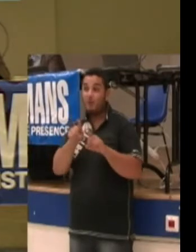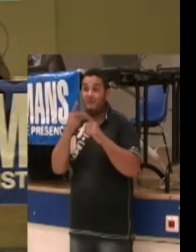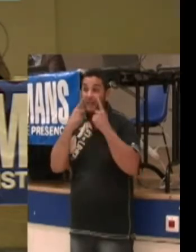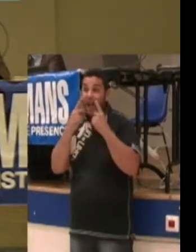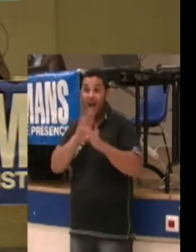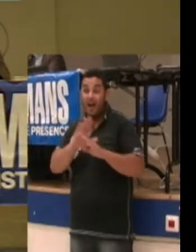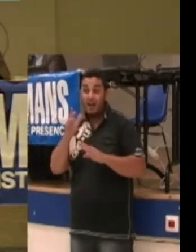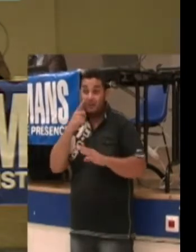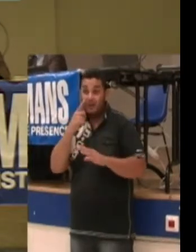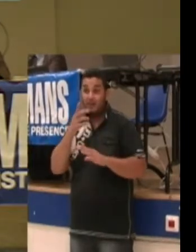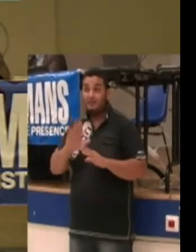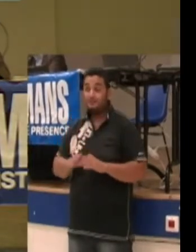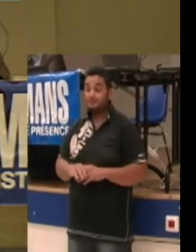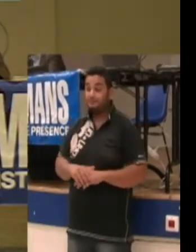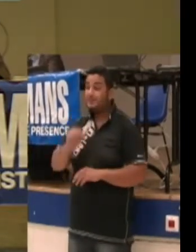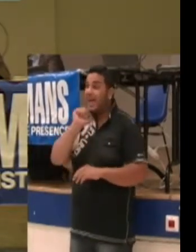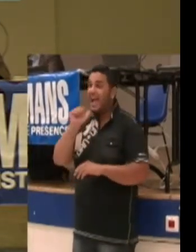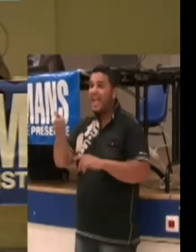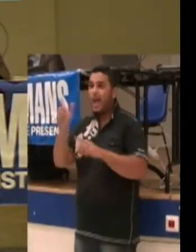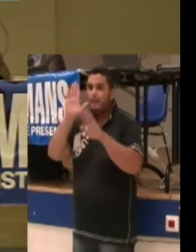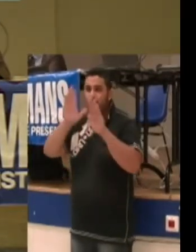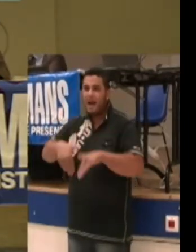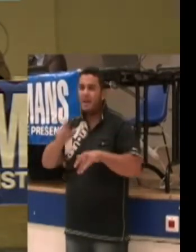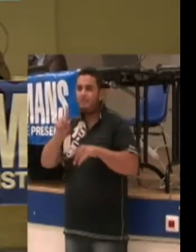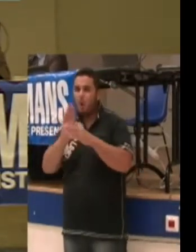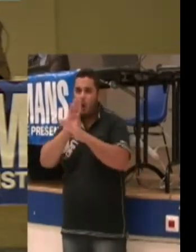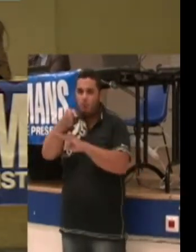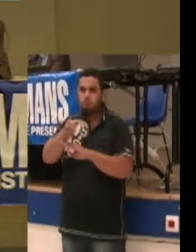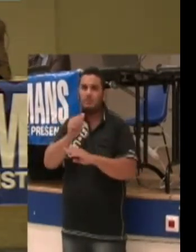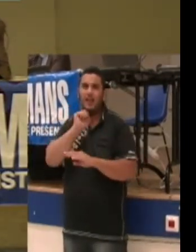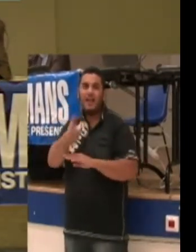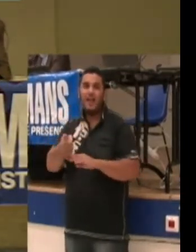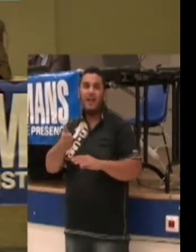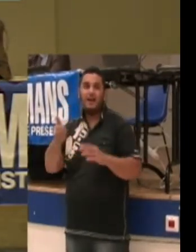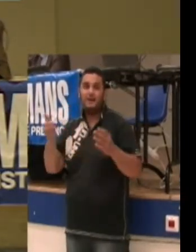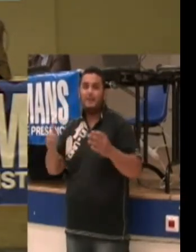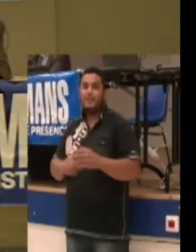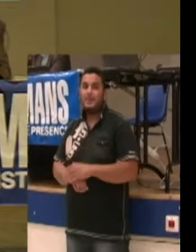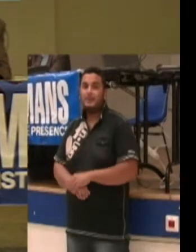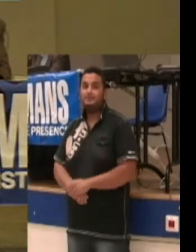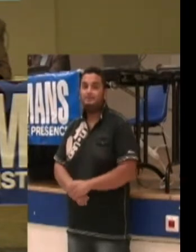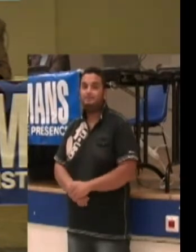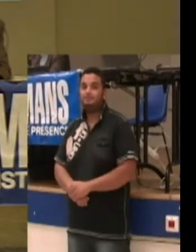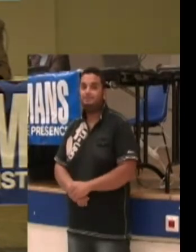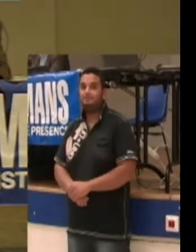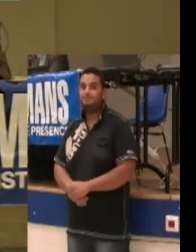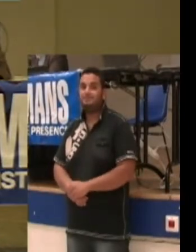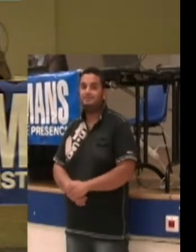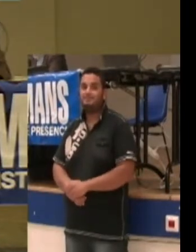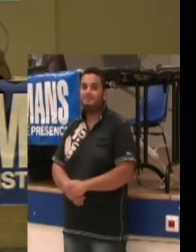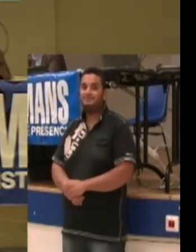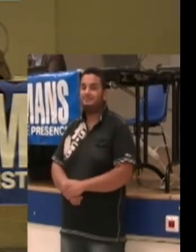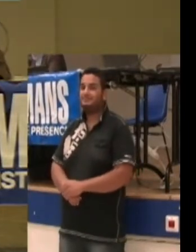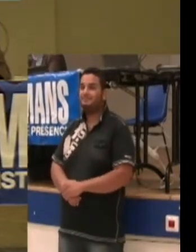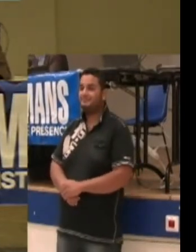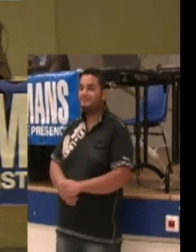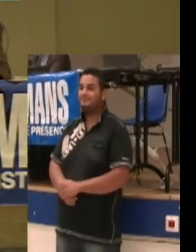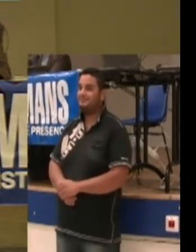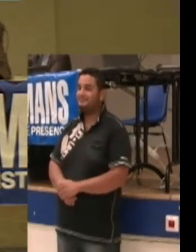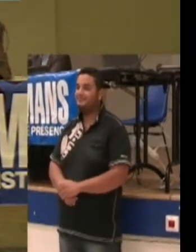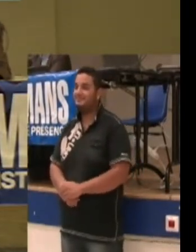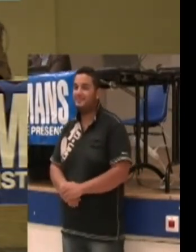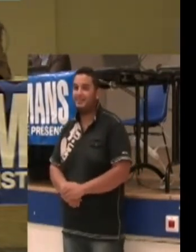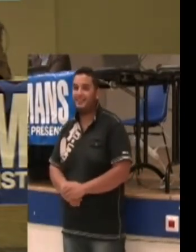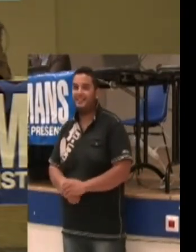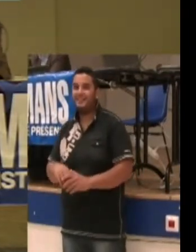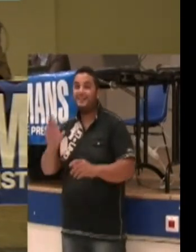qu'ils font ne pourra t'atteindre. Rien de ce qu'ils font. Pourquoi? On revient à Pharaon. Pharaon, il a tué tous les enfants des enfants d'Israël. Il a tué